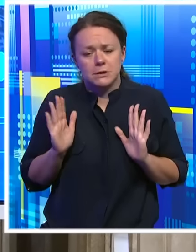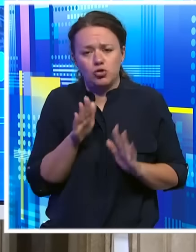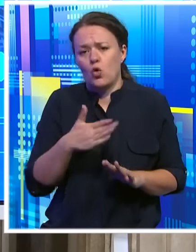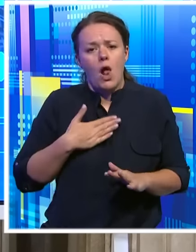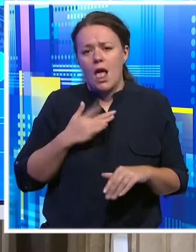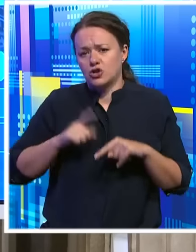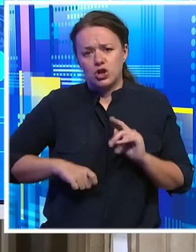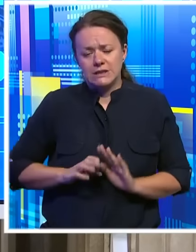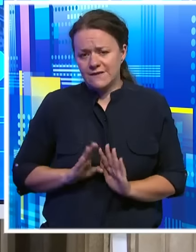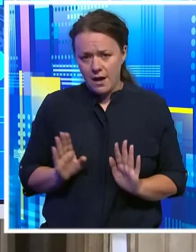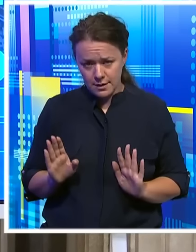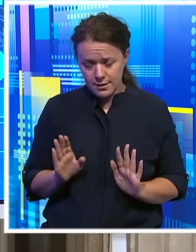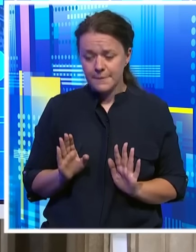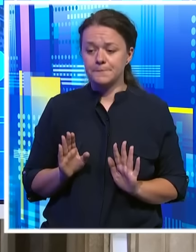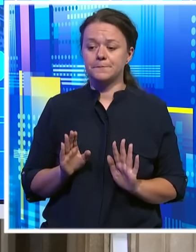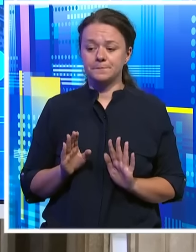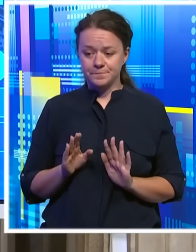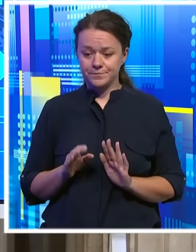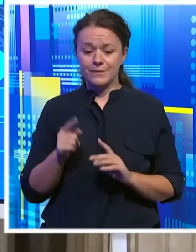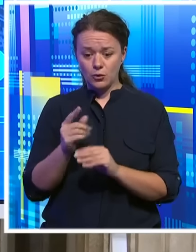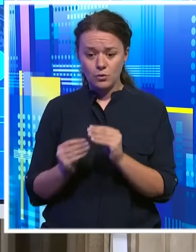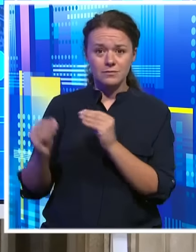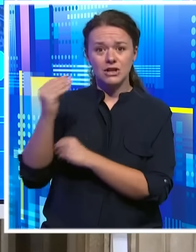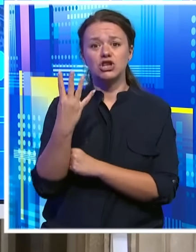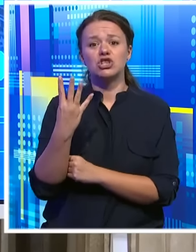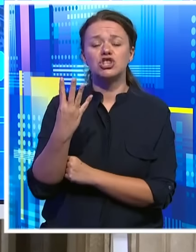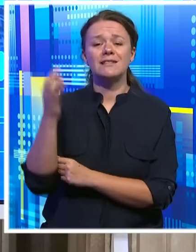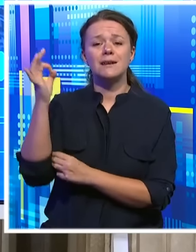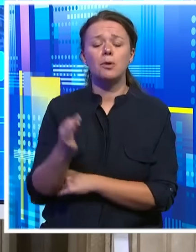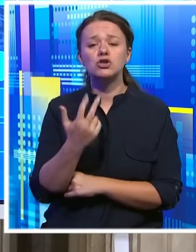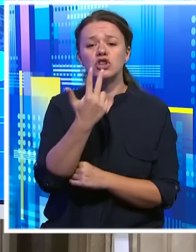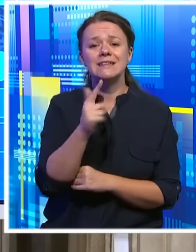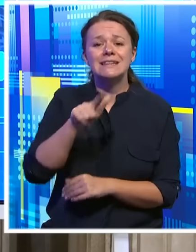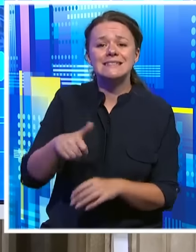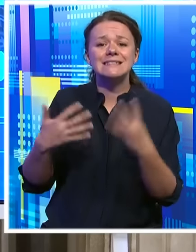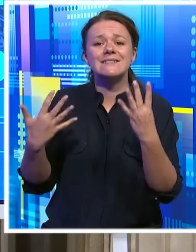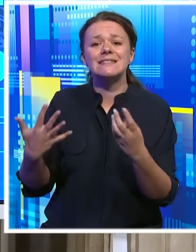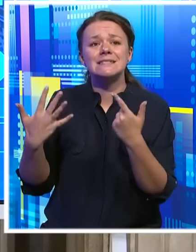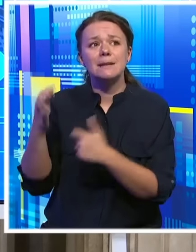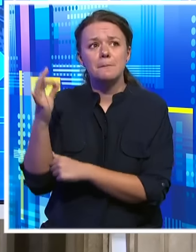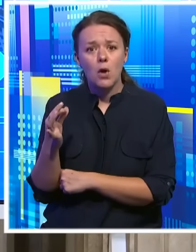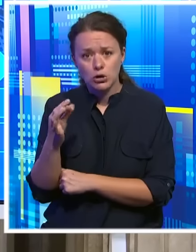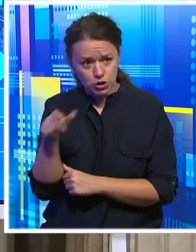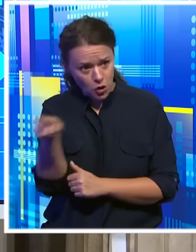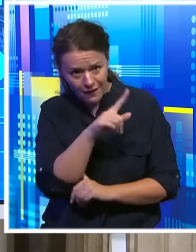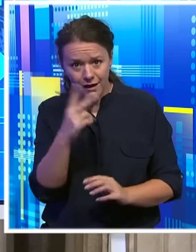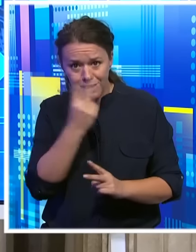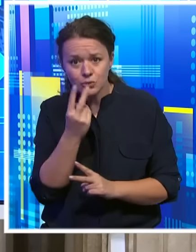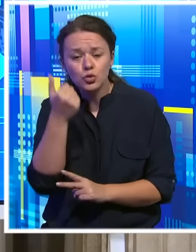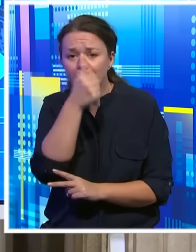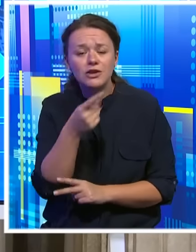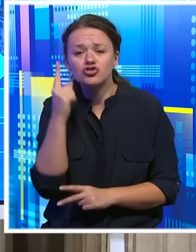stvar. Tada imamo uticaj na BDP 4%, 3,97%. Da li to ljudi razumete o čemu je reč?